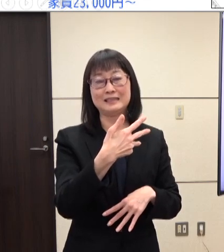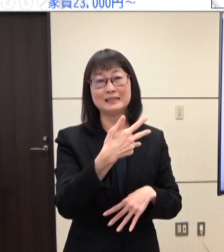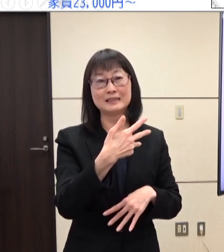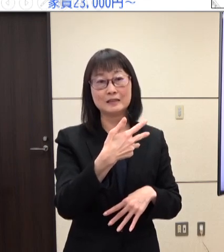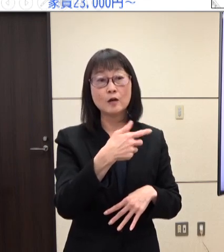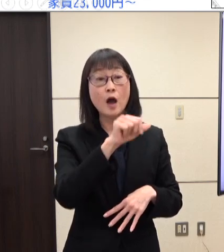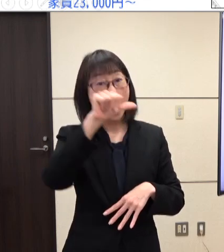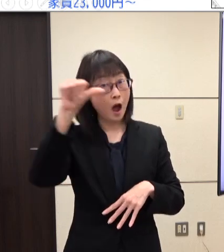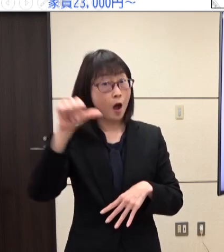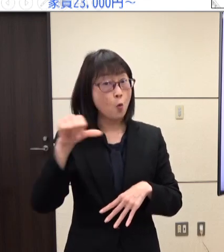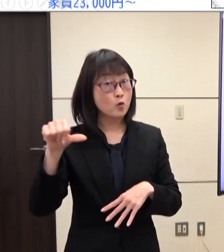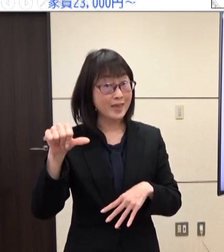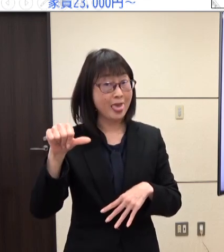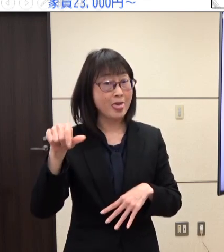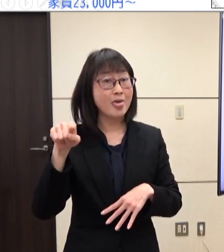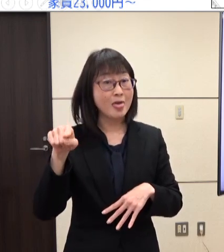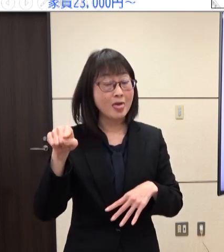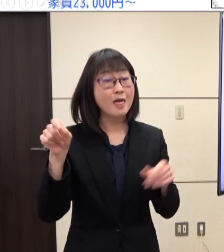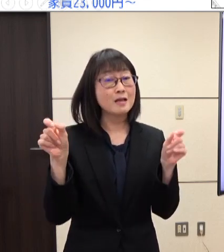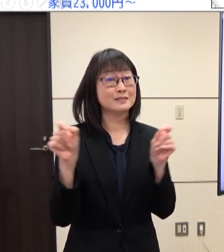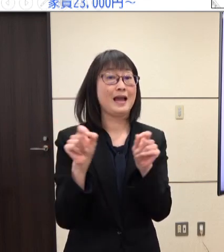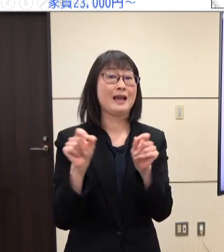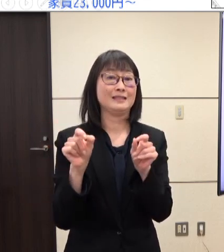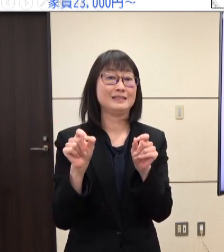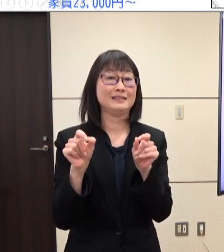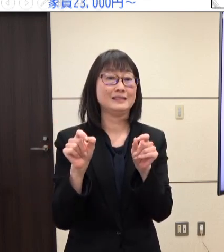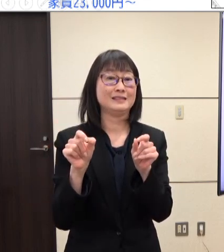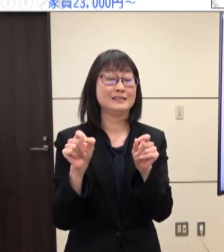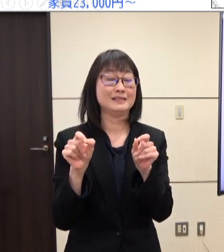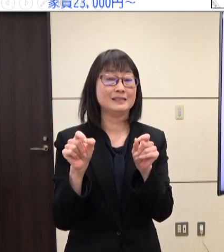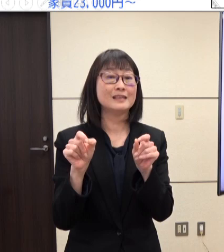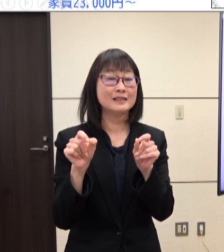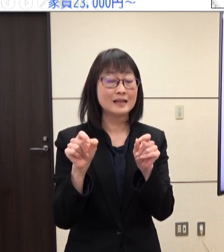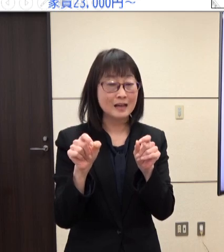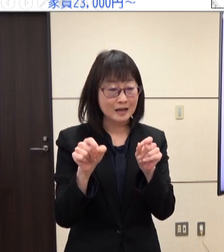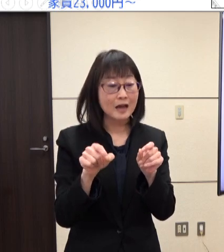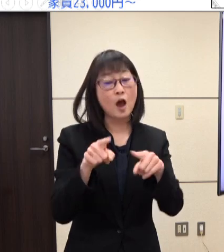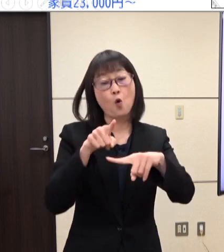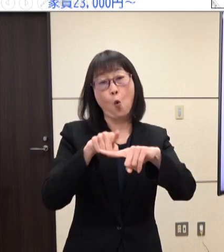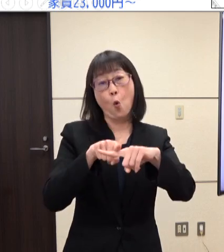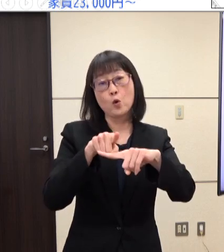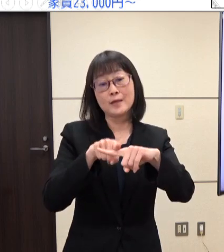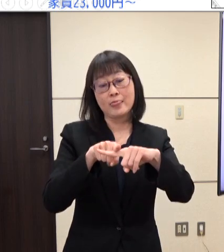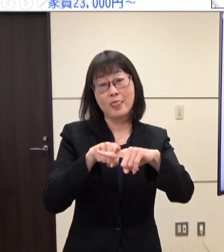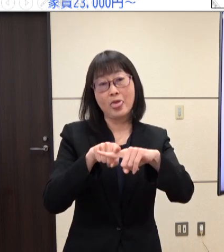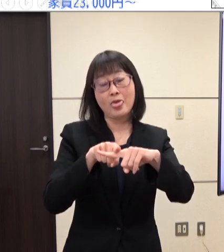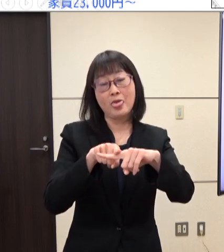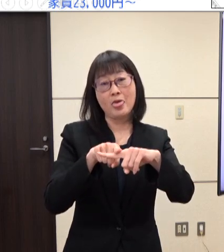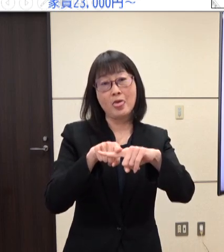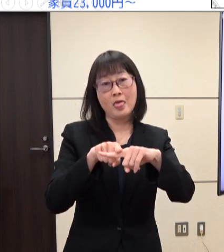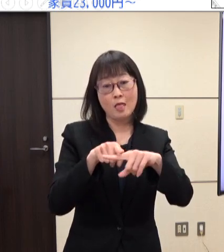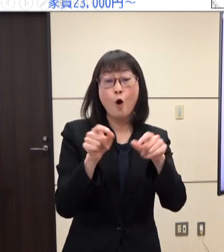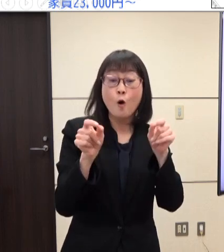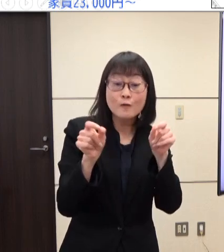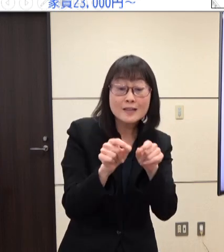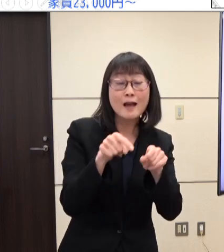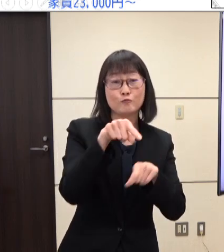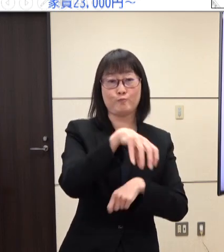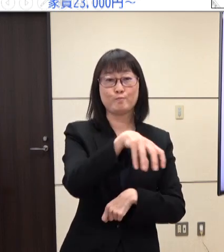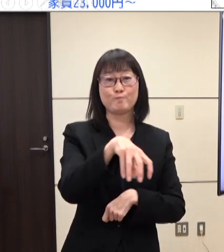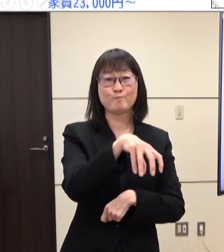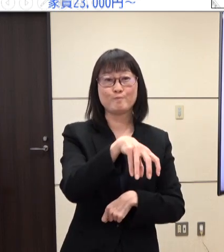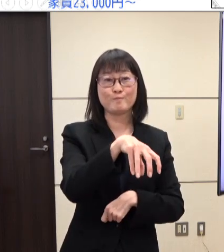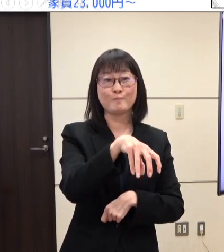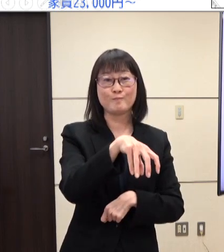青瀬がここなんですね。で、曽根田の交差点がここにありますので、ここからすぐそばですね。こ